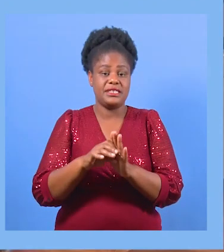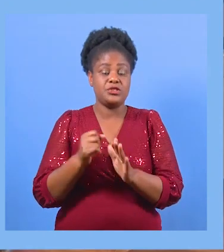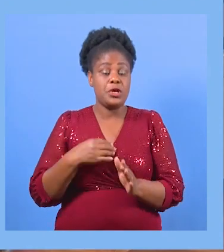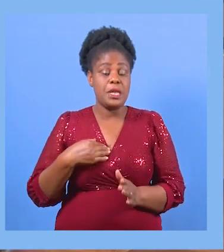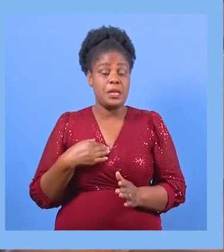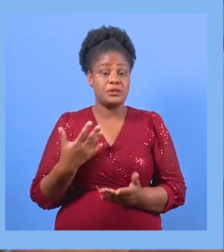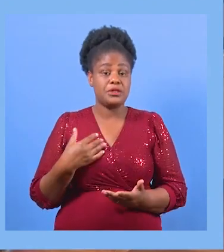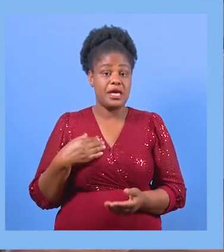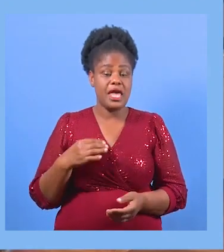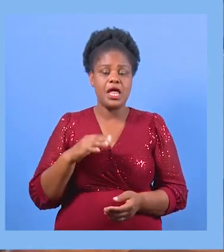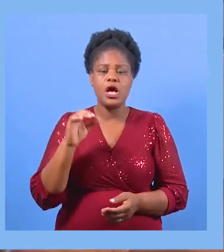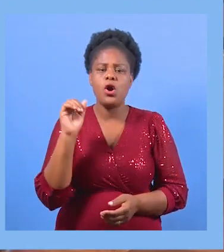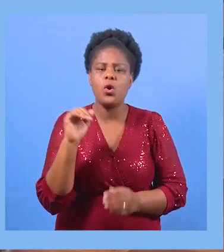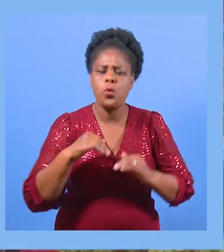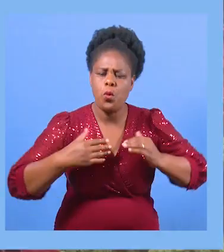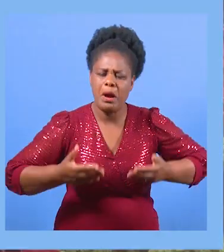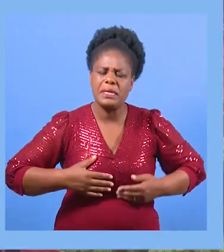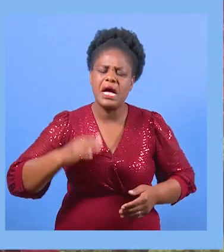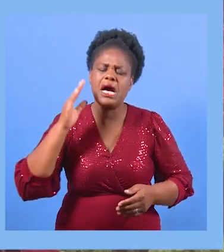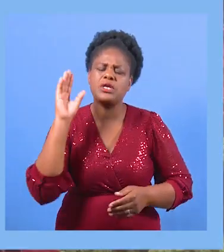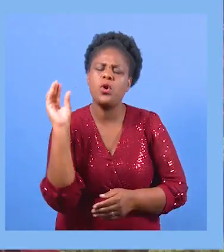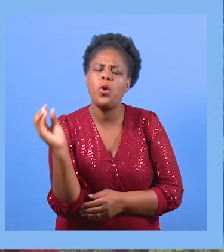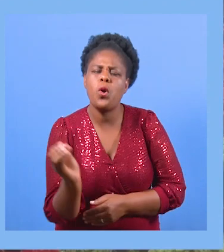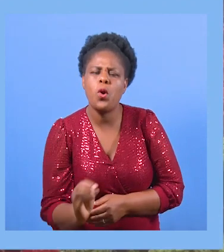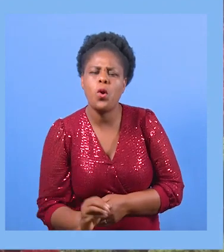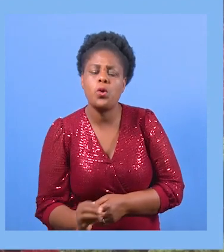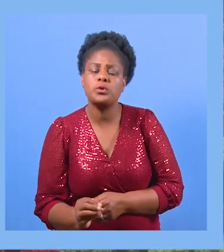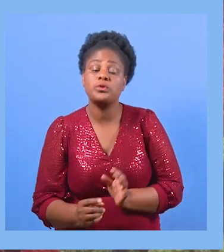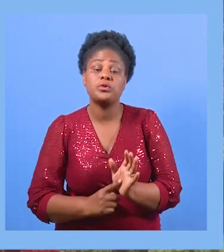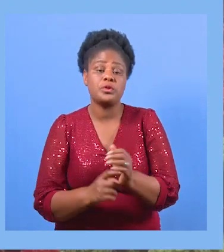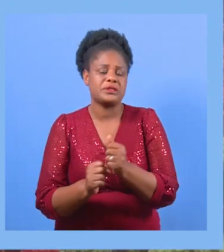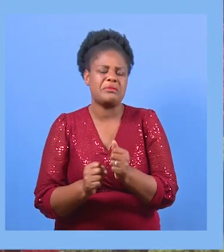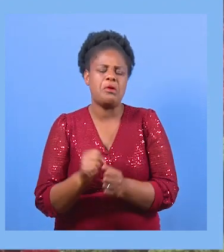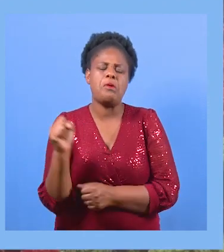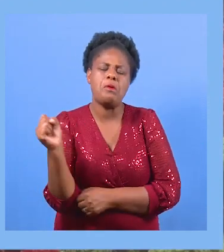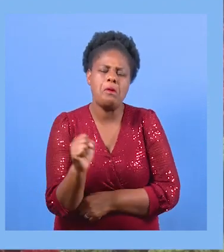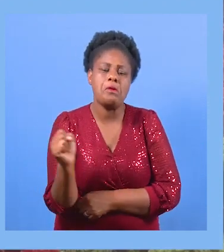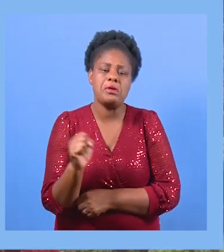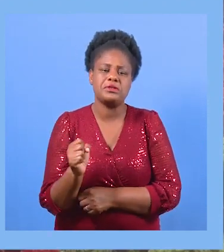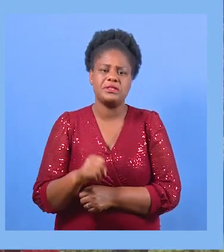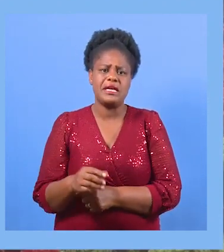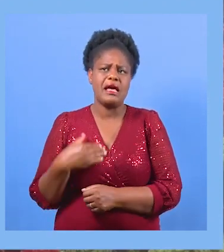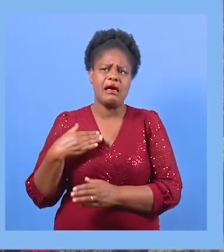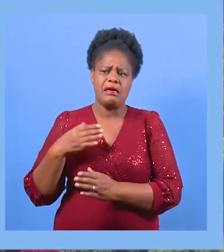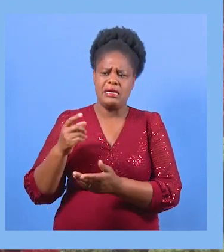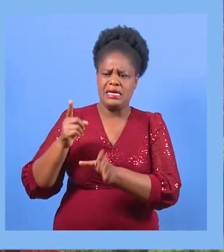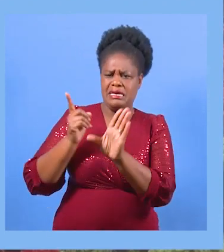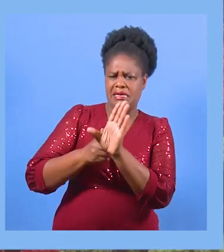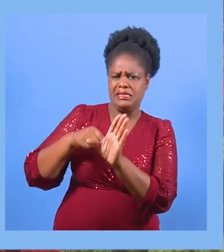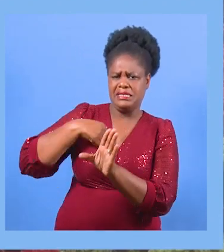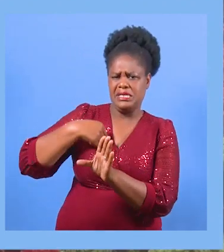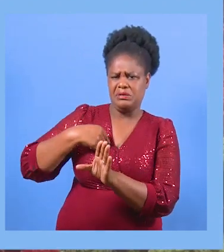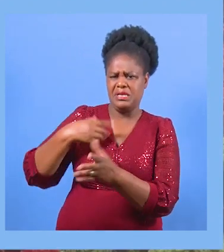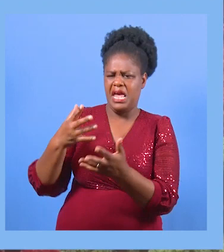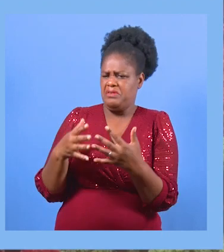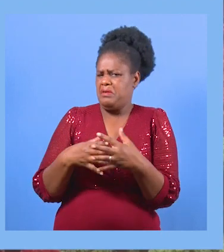kudai, munoona achinzi murume wake mazera enyaya. Hazvina zvazvinomboshamisa. Isusu kuno